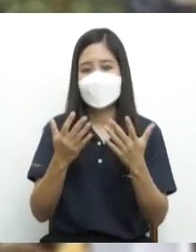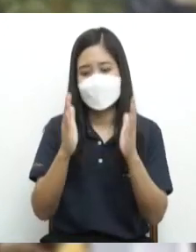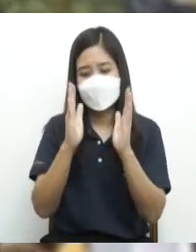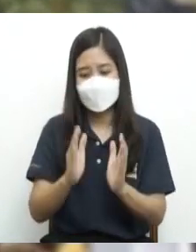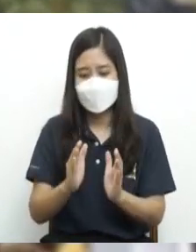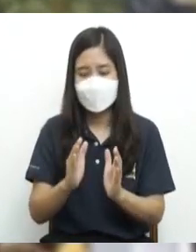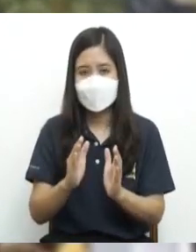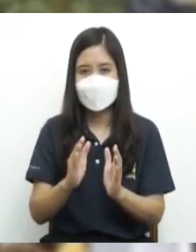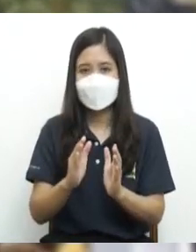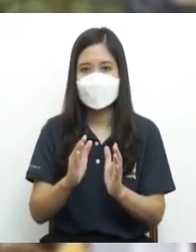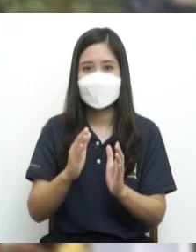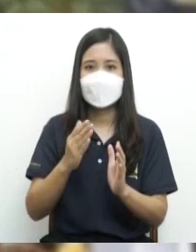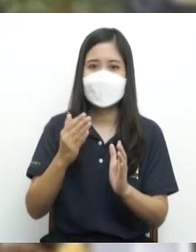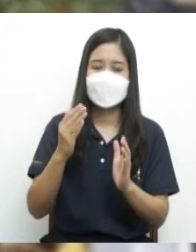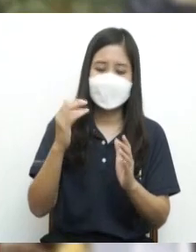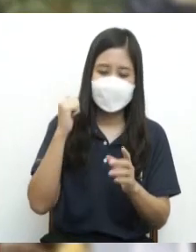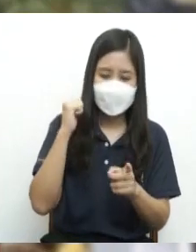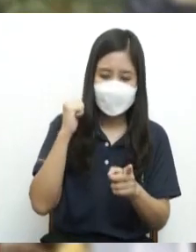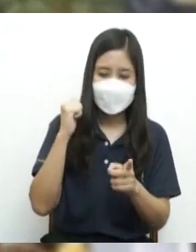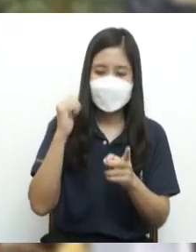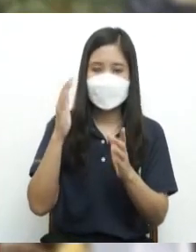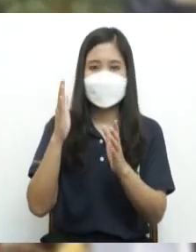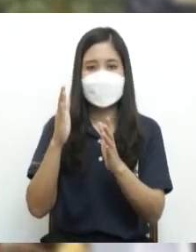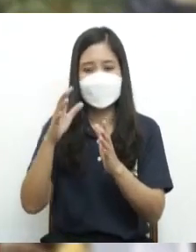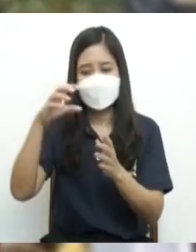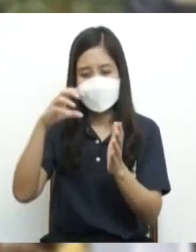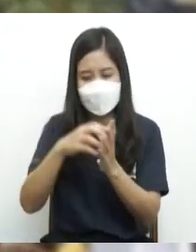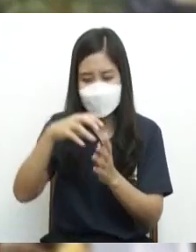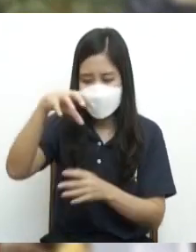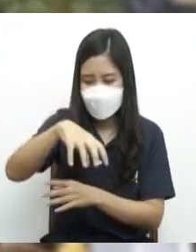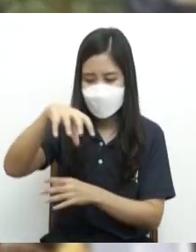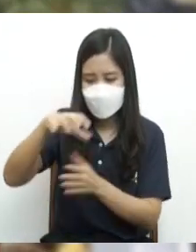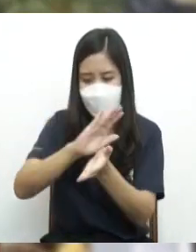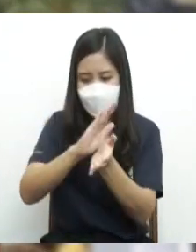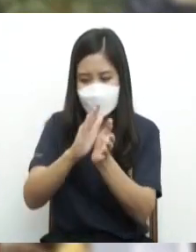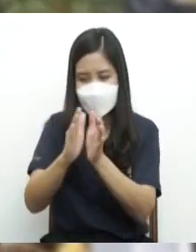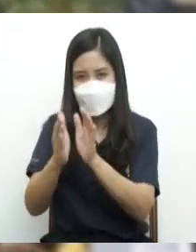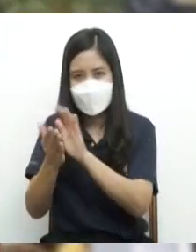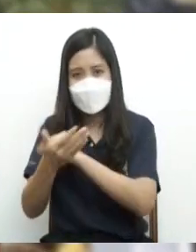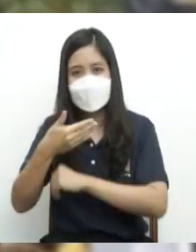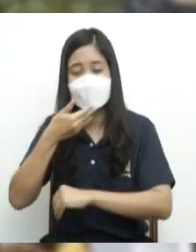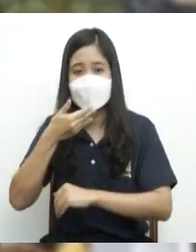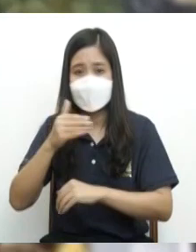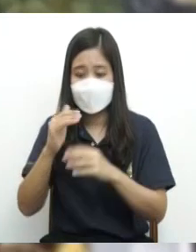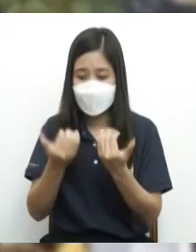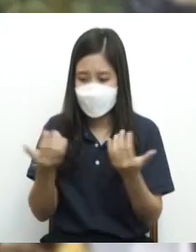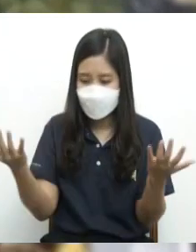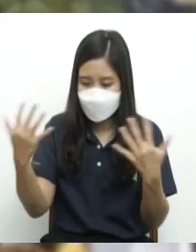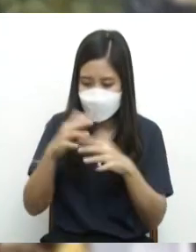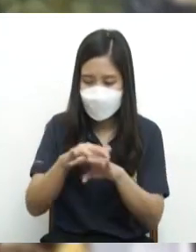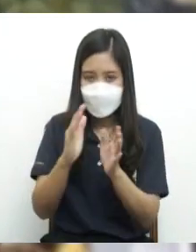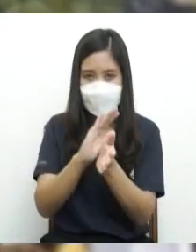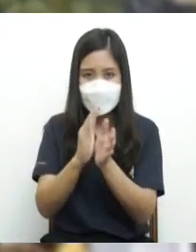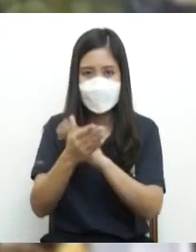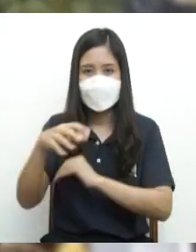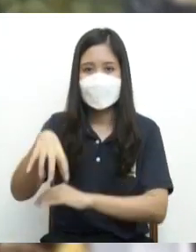สปช.เดิมกรมสามัญศึกษาเดิมกรมวิชาการที่มารวมกันเป็นสปท.เนี่ยผมว่าไม่ต่ำกว่